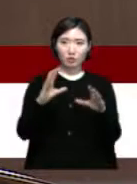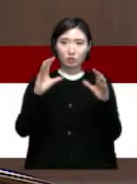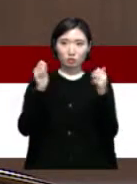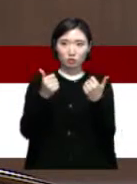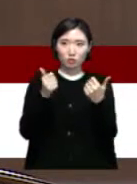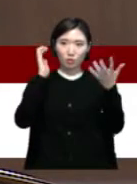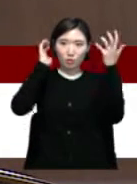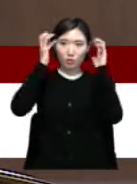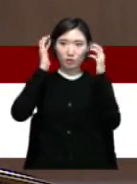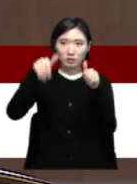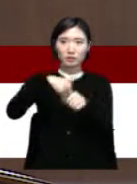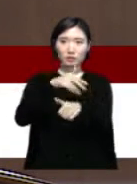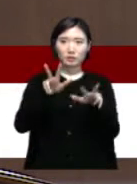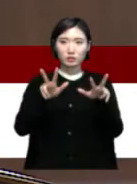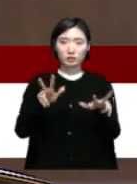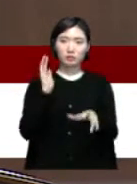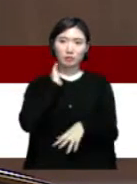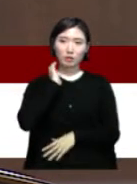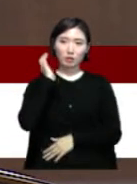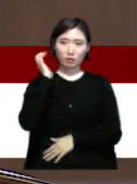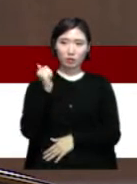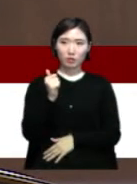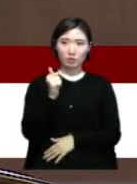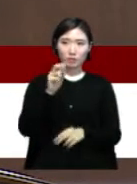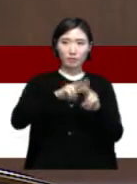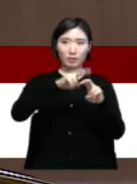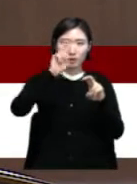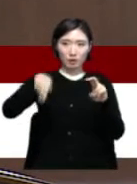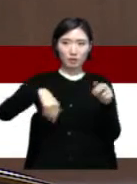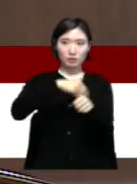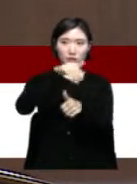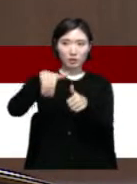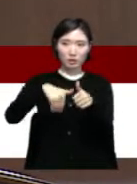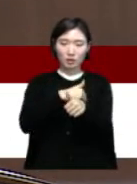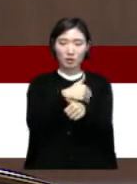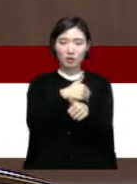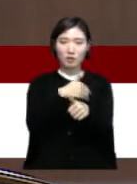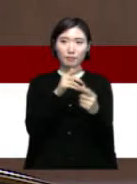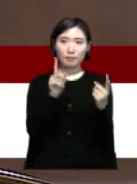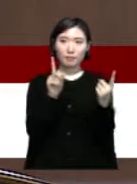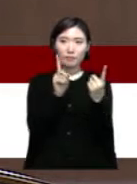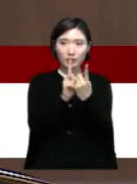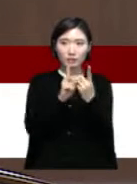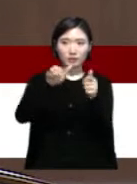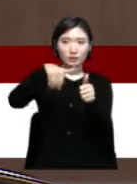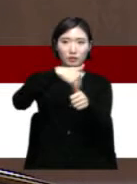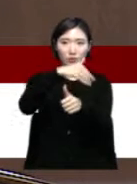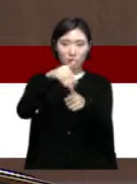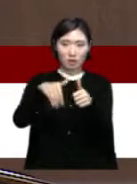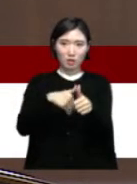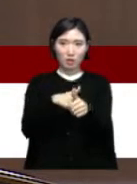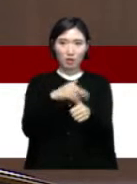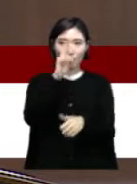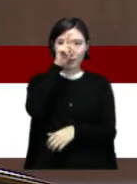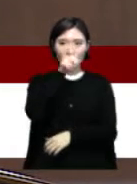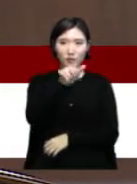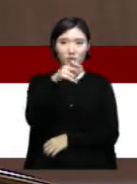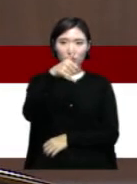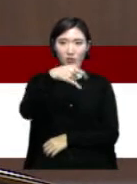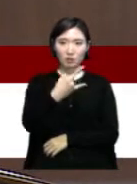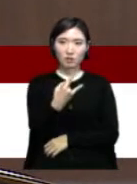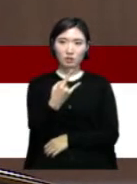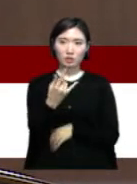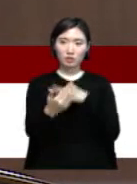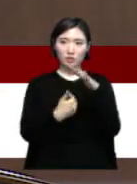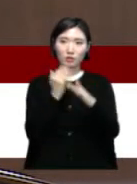사태로 현직 대통령이 물러날 상황에 직면한 현 시국에서 박정희 전 대통령과